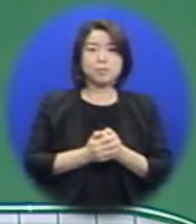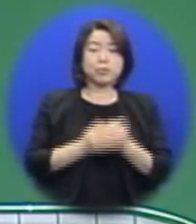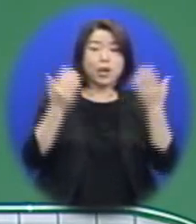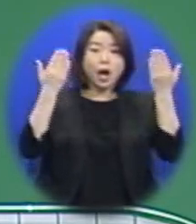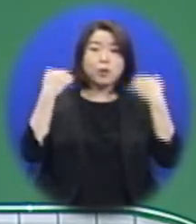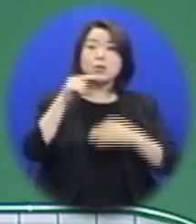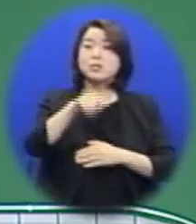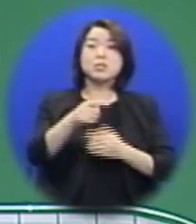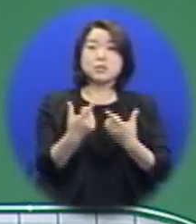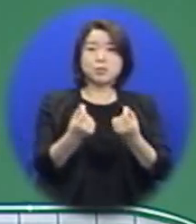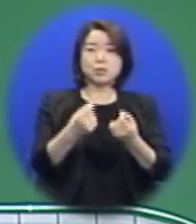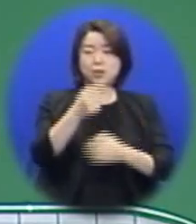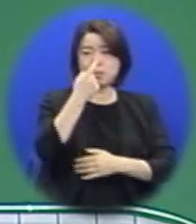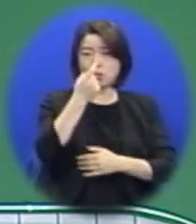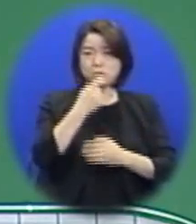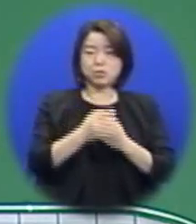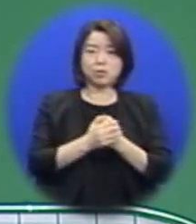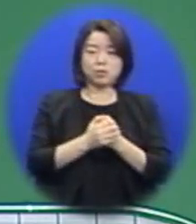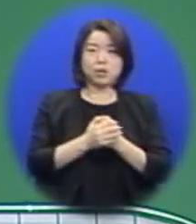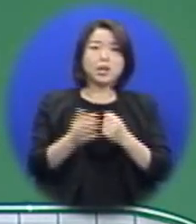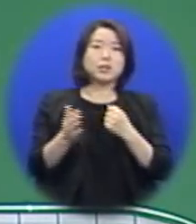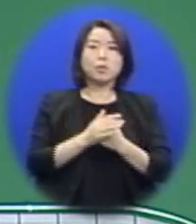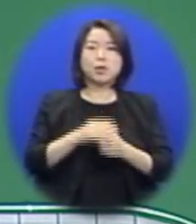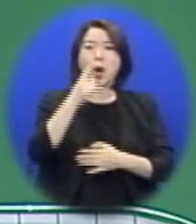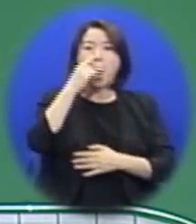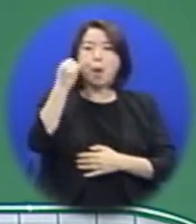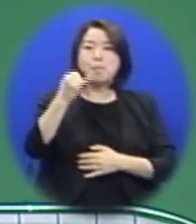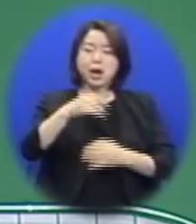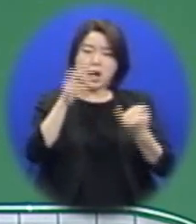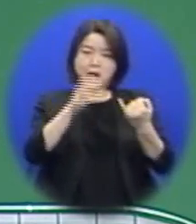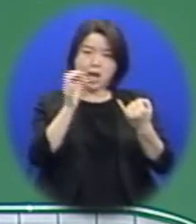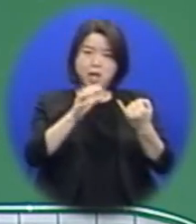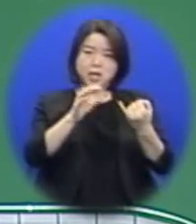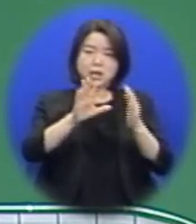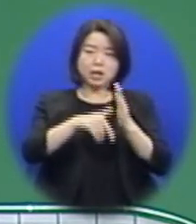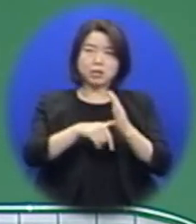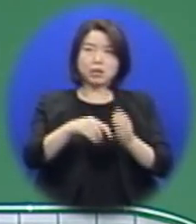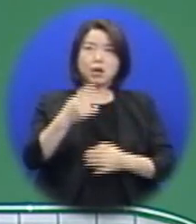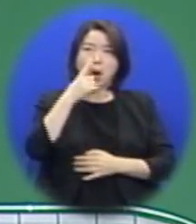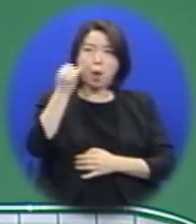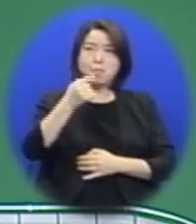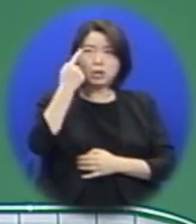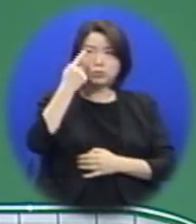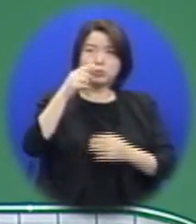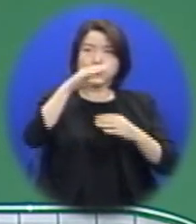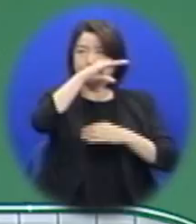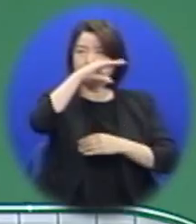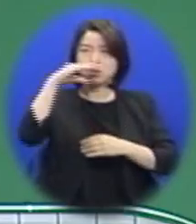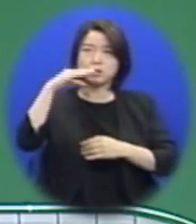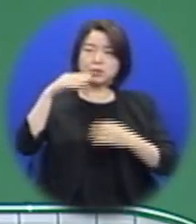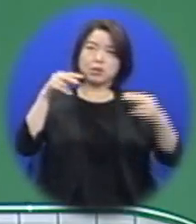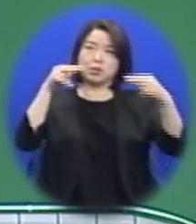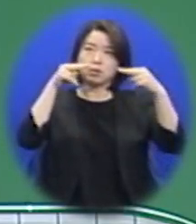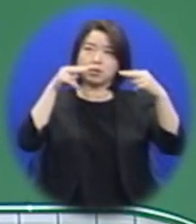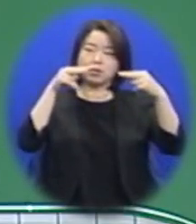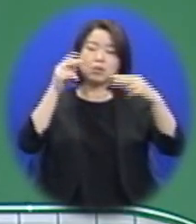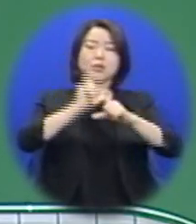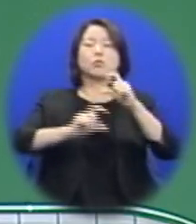학교에서는 그렇게 배웠어요. 그래서 엄마가 야단을 칠 때 엄마 눈을 똑바로 쳐다본 겁니다. 그래서 더 혼이